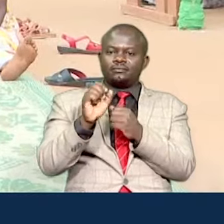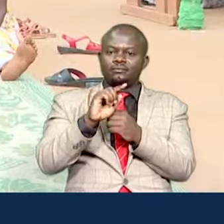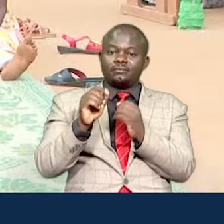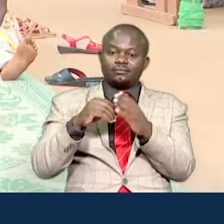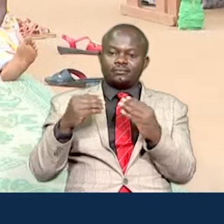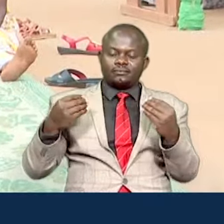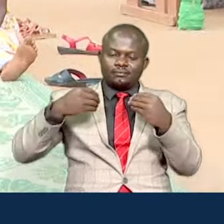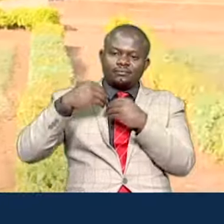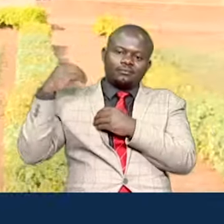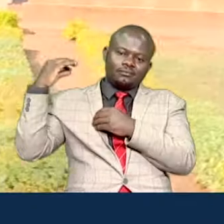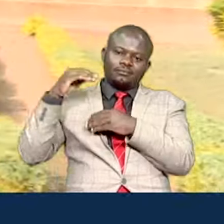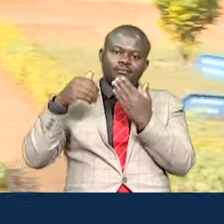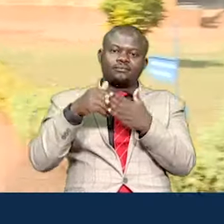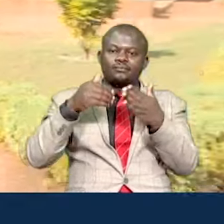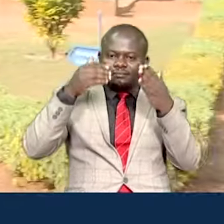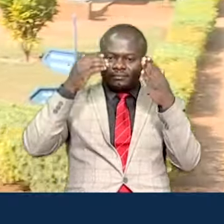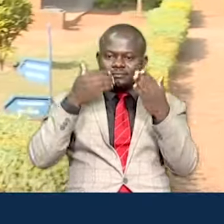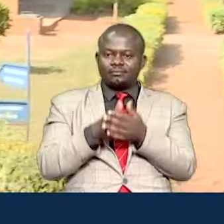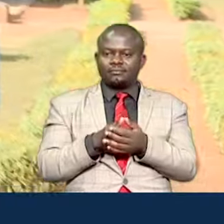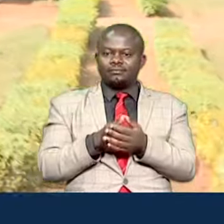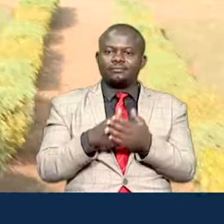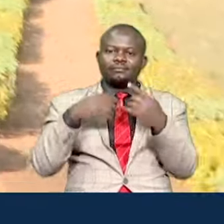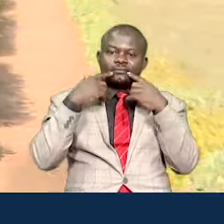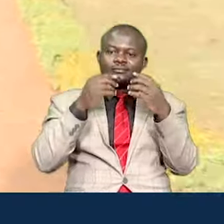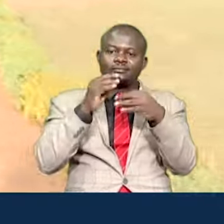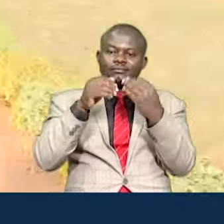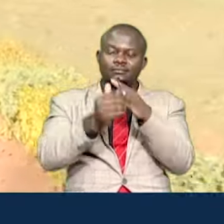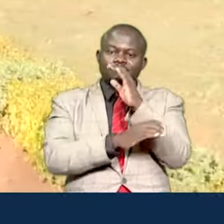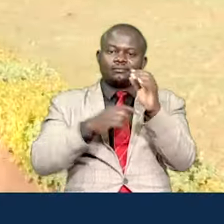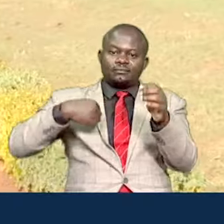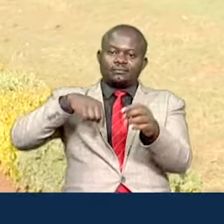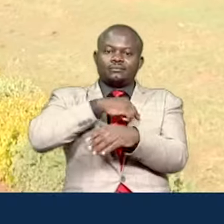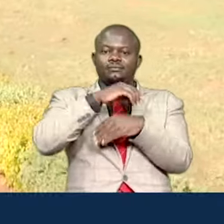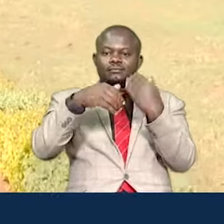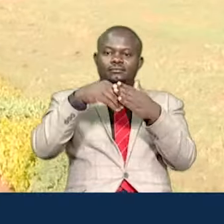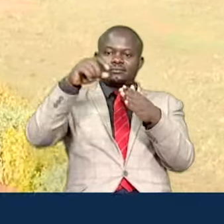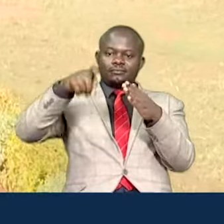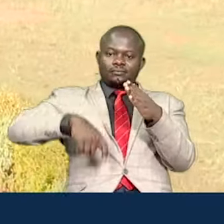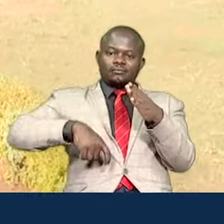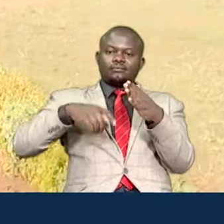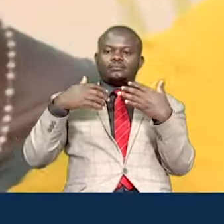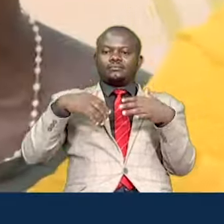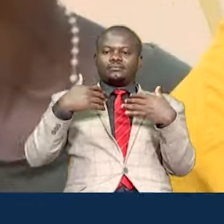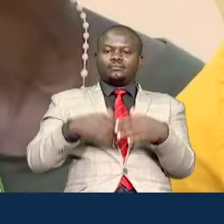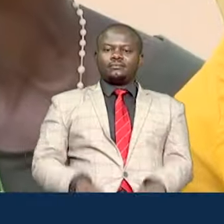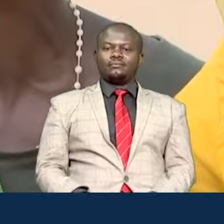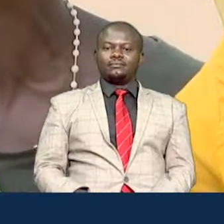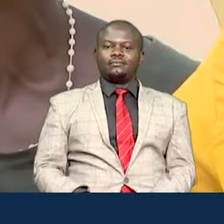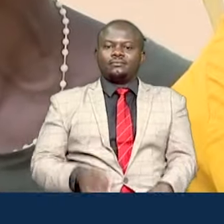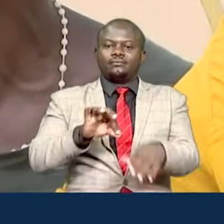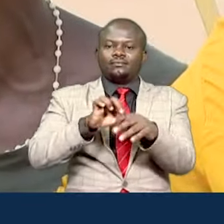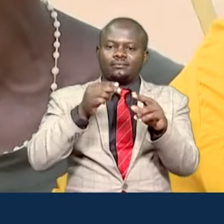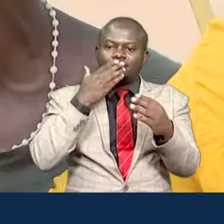bakenyeye imishanana ndetse banateze urugori baragira bati igihugu cyacu gikwiye gutegerwa urugori amatora yagenze